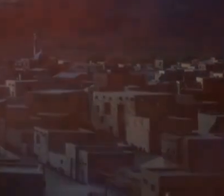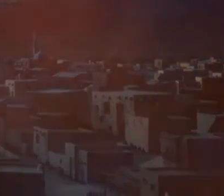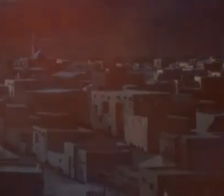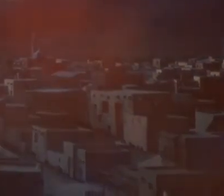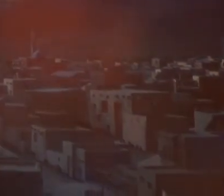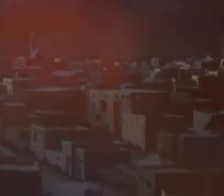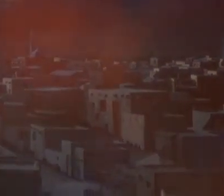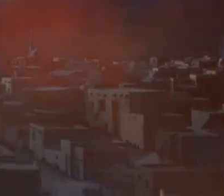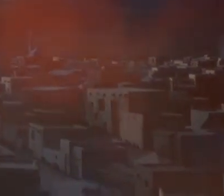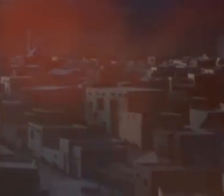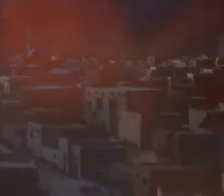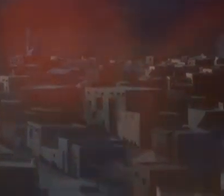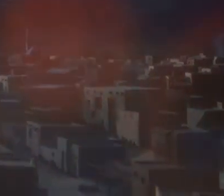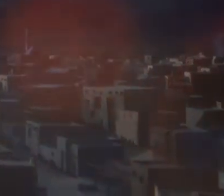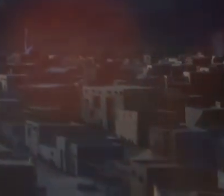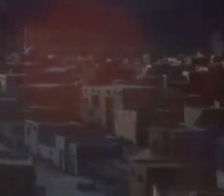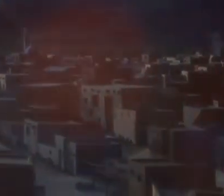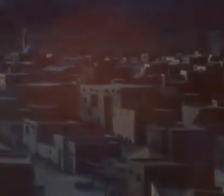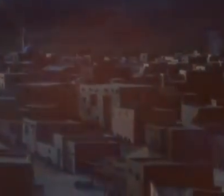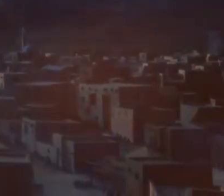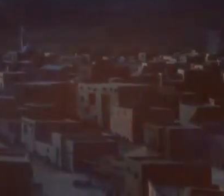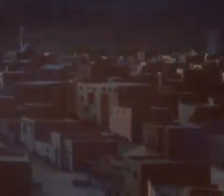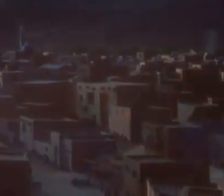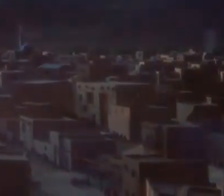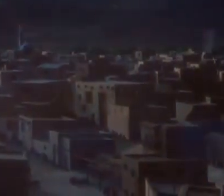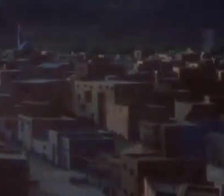Şafak söküyor. İmam şerefede.